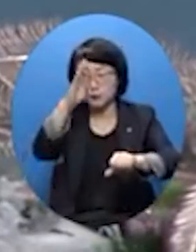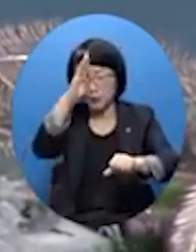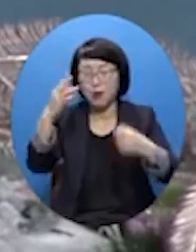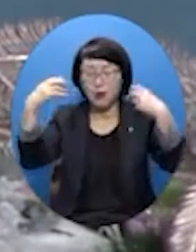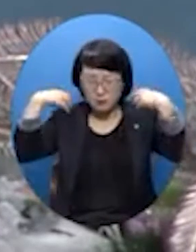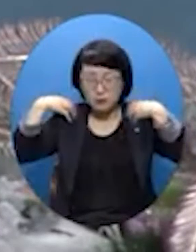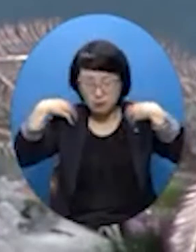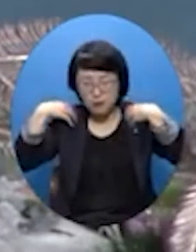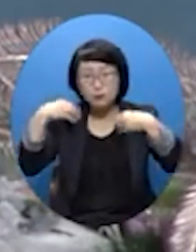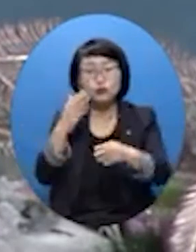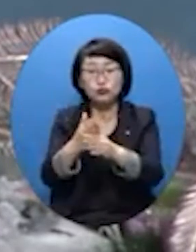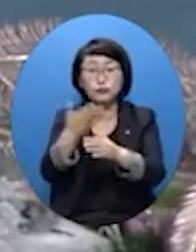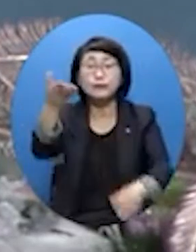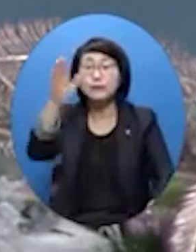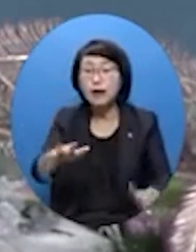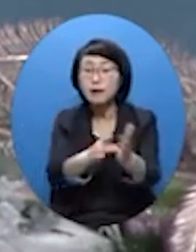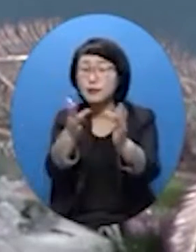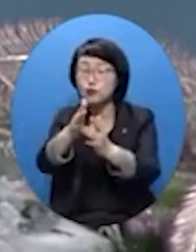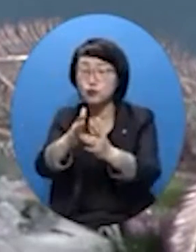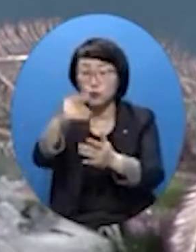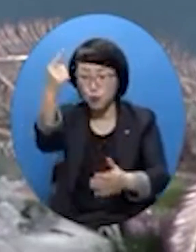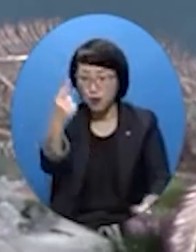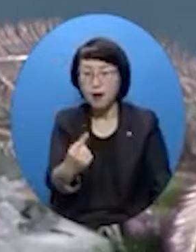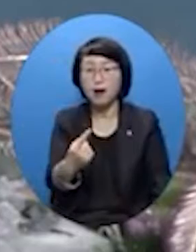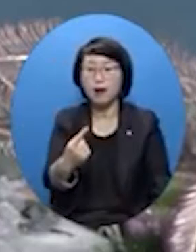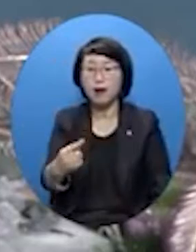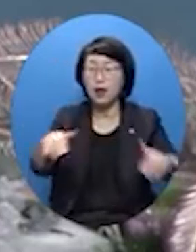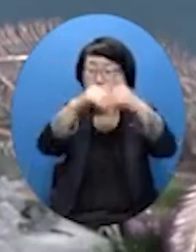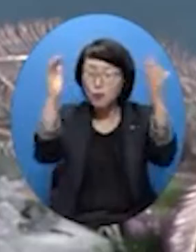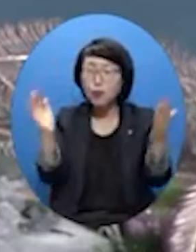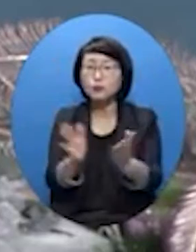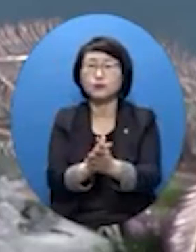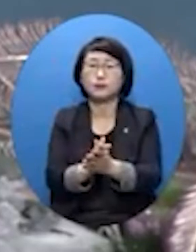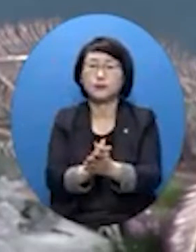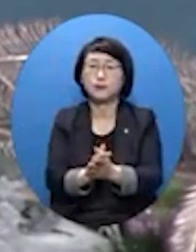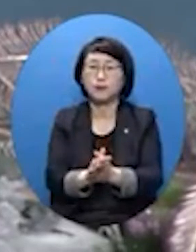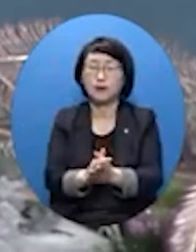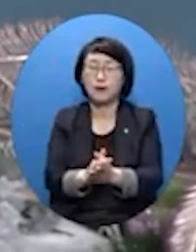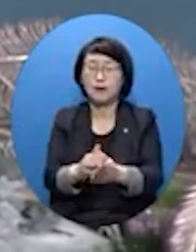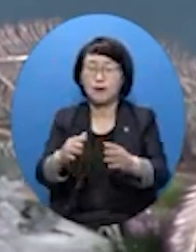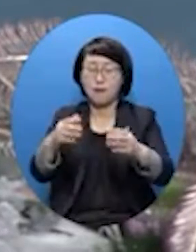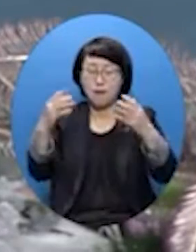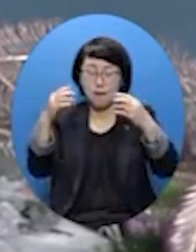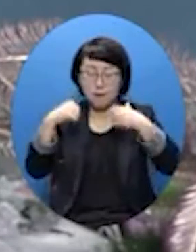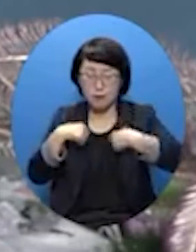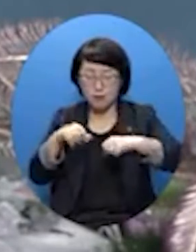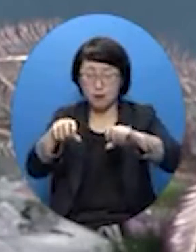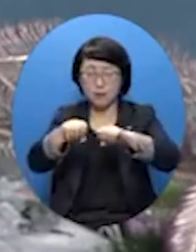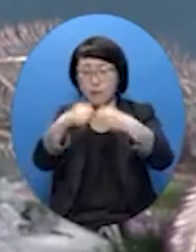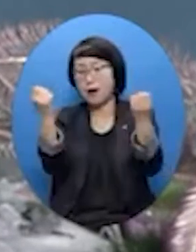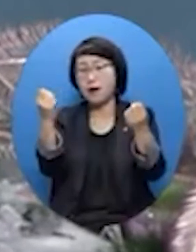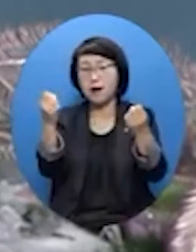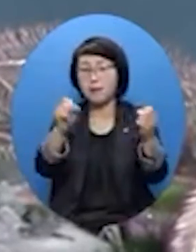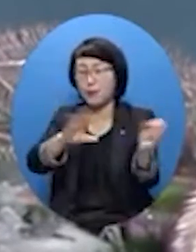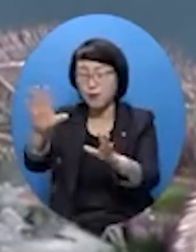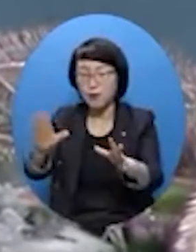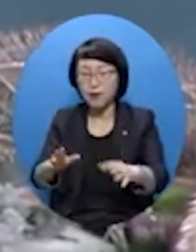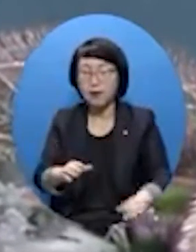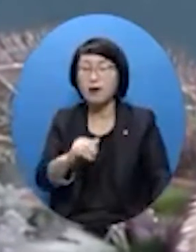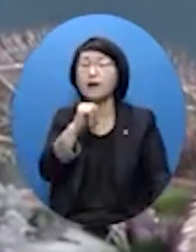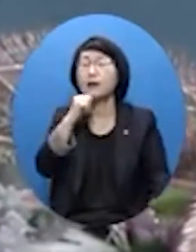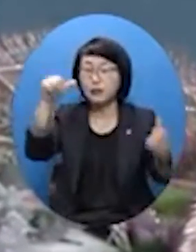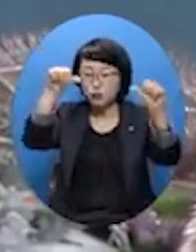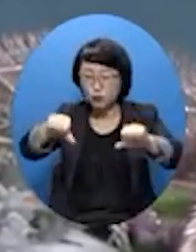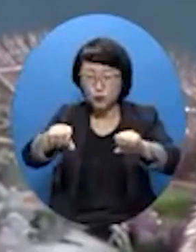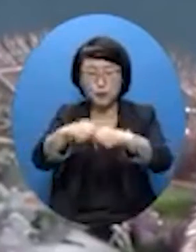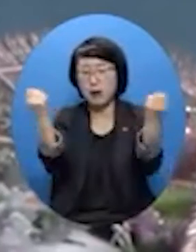지고 살았습니다. 그러나 예수님이 오셔서 이 모든 절망의 멍에를 꺾어버리신 것입니다. 가난과 저주를 꺾어버리신